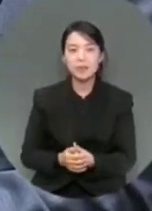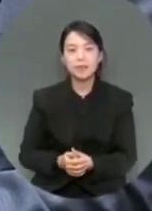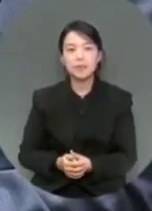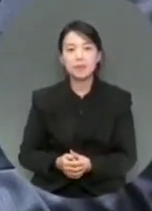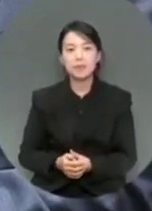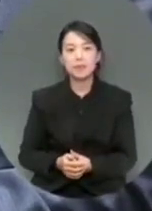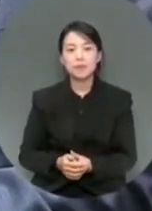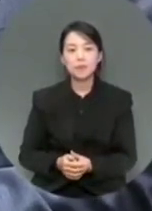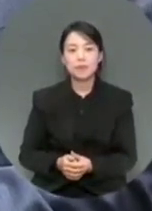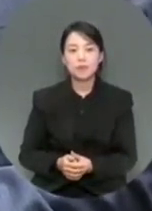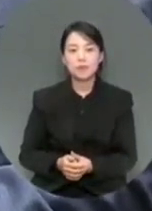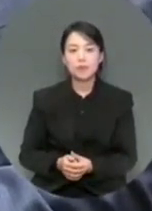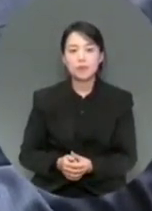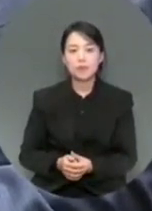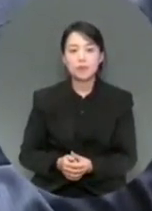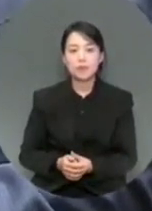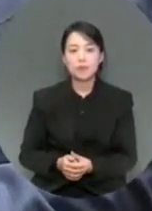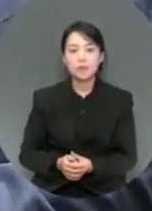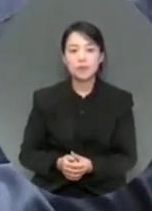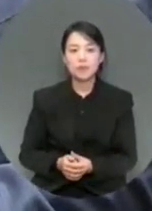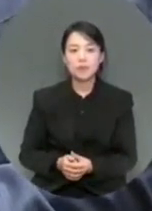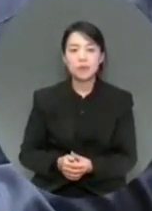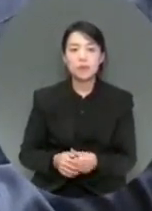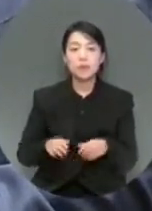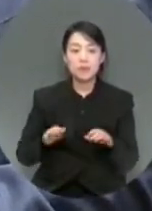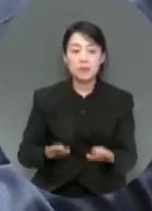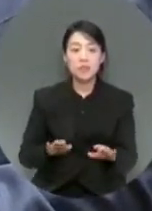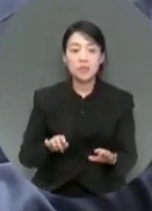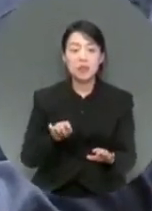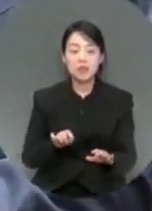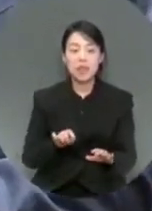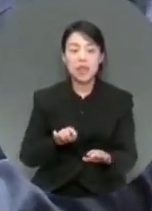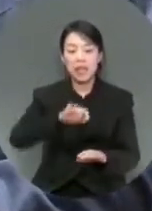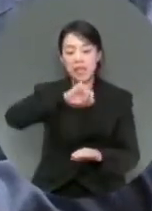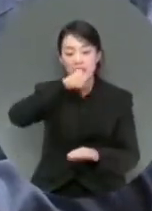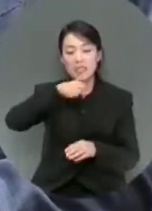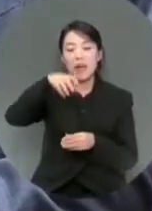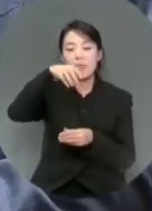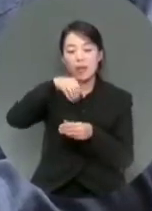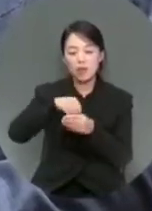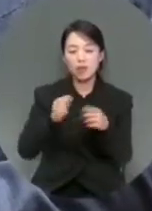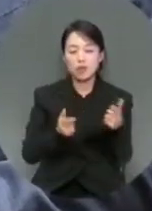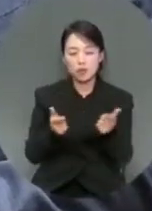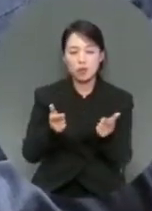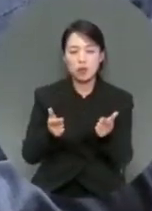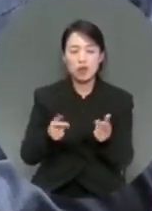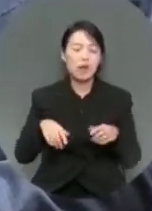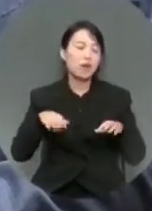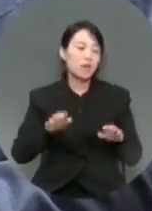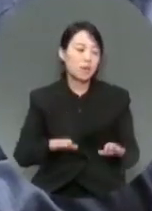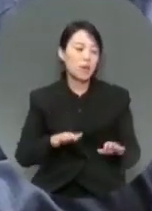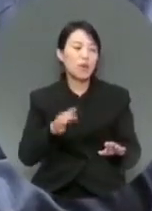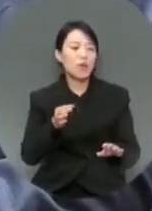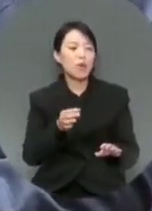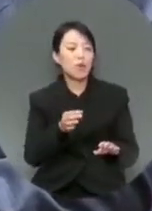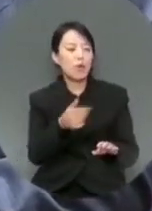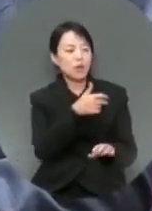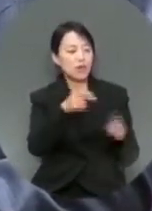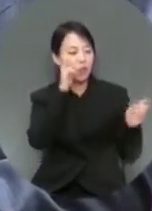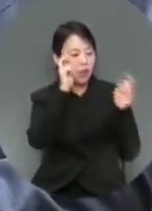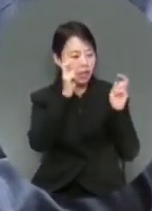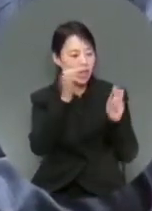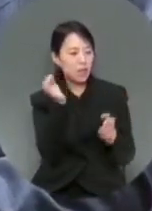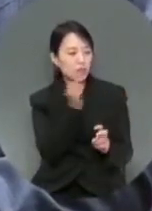있었던 사안들입니다. 아니, 그걸 이번에 이건 누가 봐도 일방적으로 조정을 일방적으로 재벌이나 기업에 대해서는 지원하고